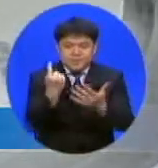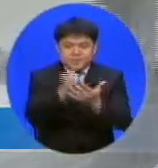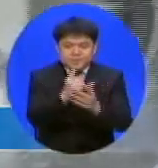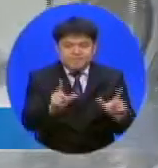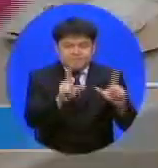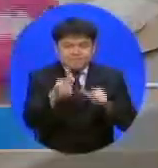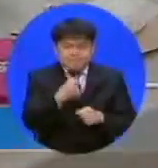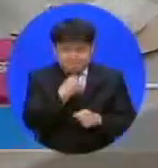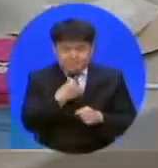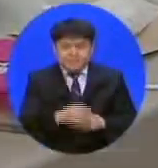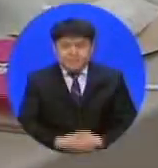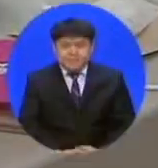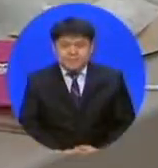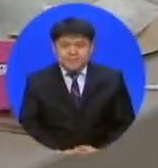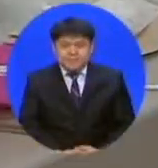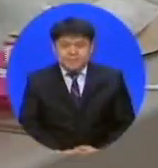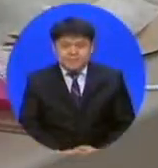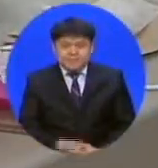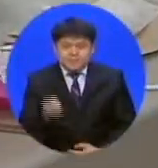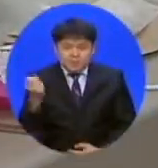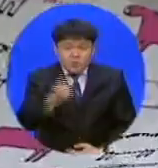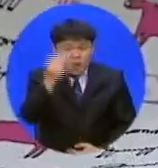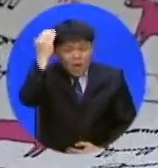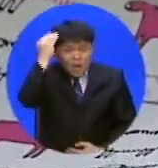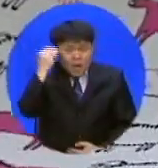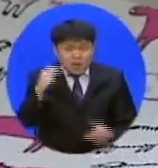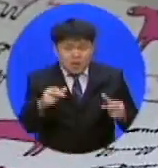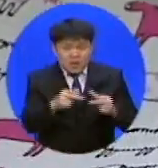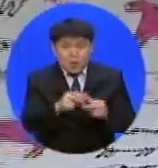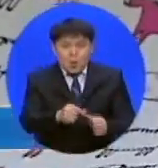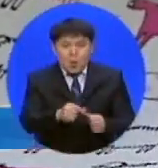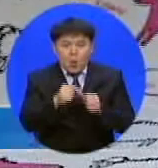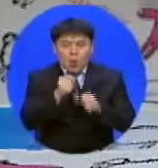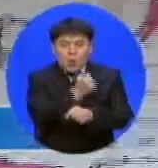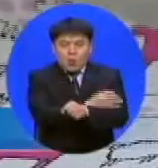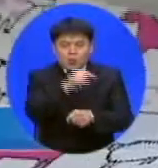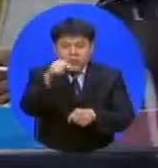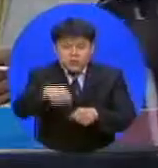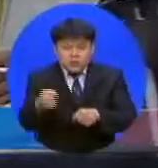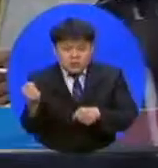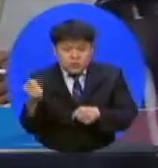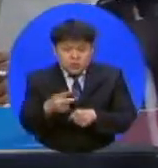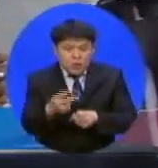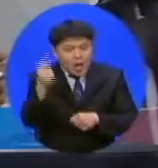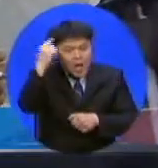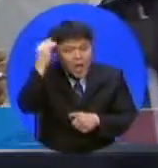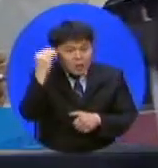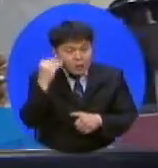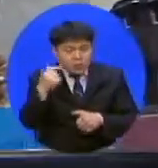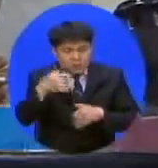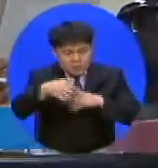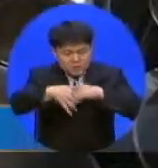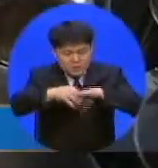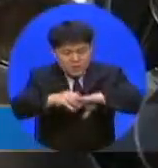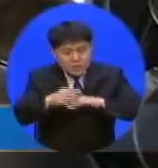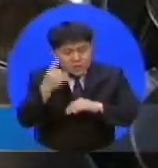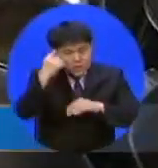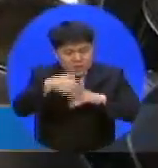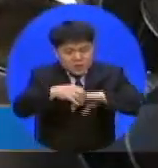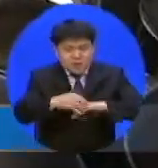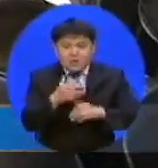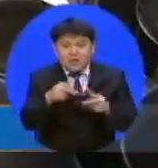수 있기를 바랬습니다. 한편 한국장애인고용노동부와 한국지적장애인복지협회는 이날 수도권 경진대회를